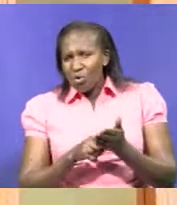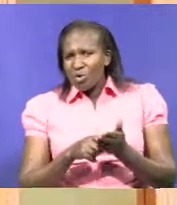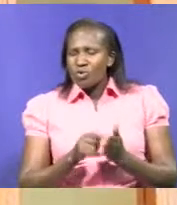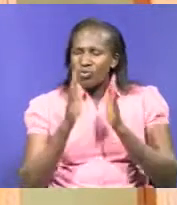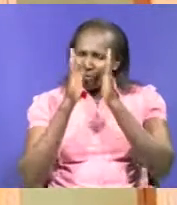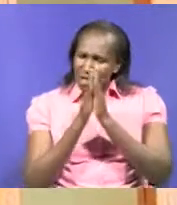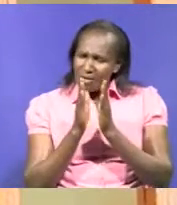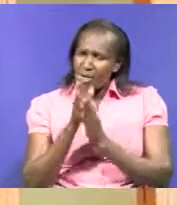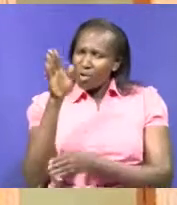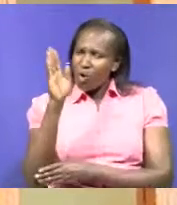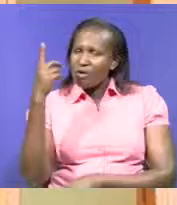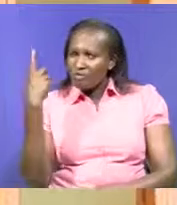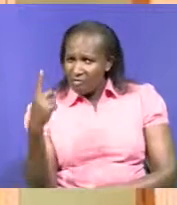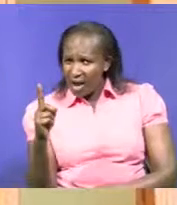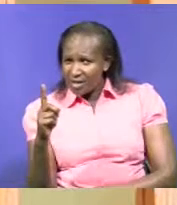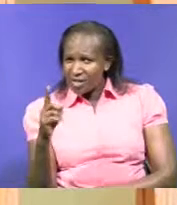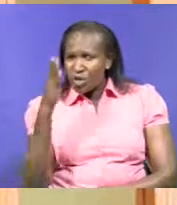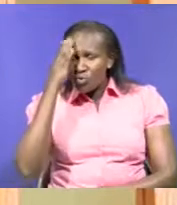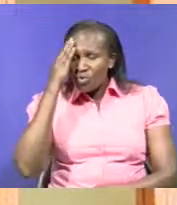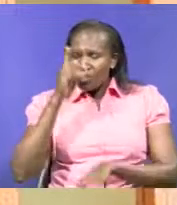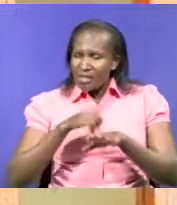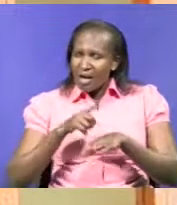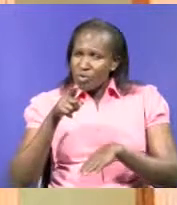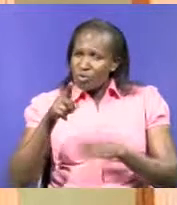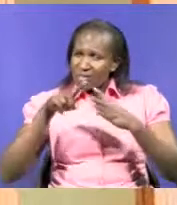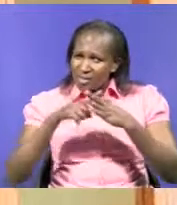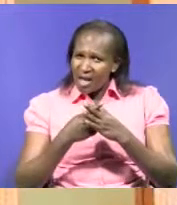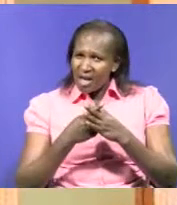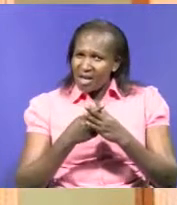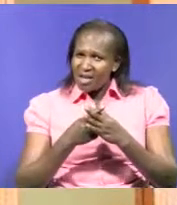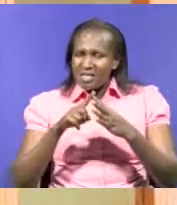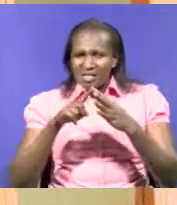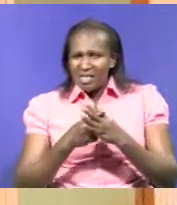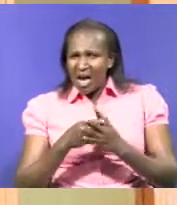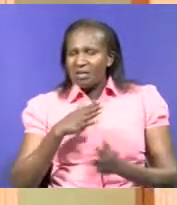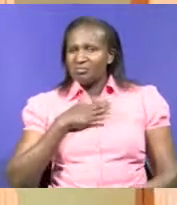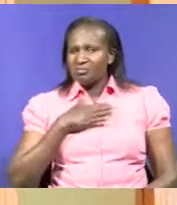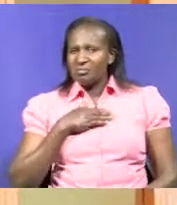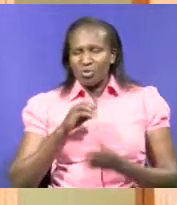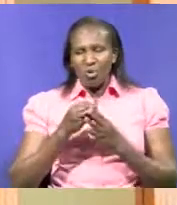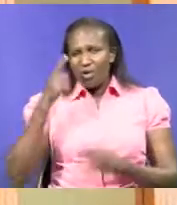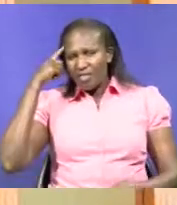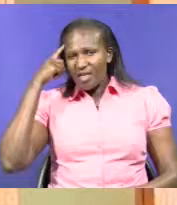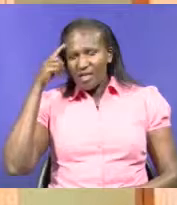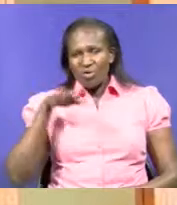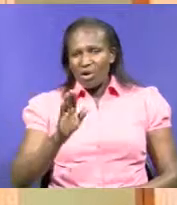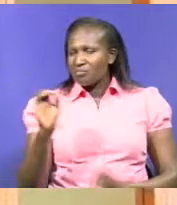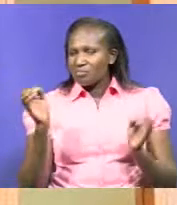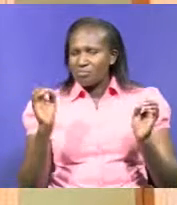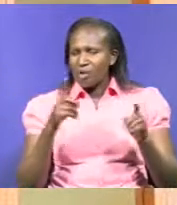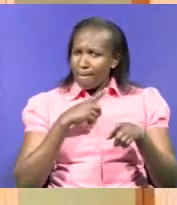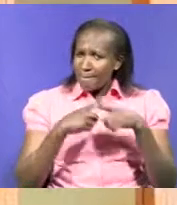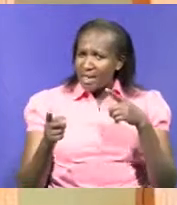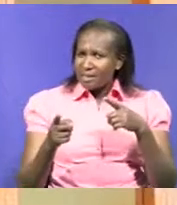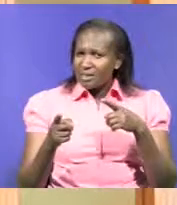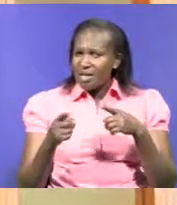Mungu kwanza. Unajua unapoanza, hawezi anza na kifua chako wala akili yako. Badala yake